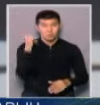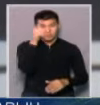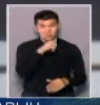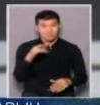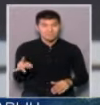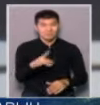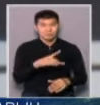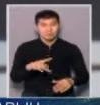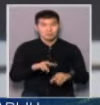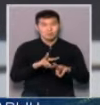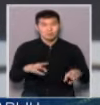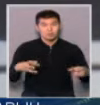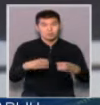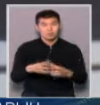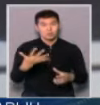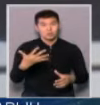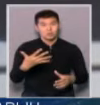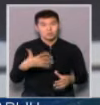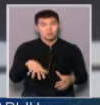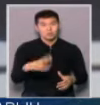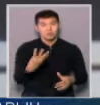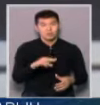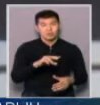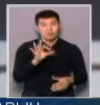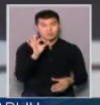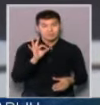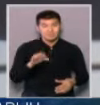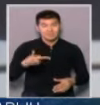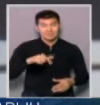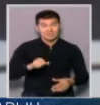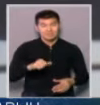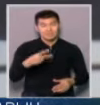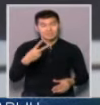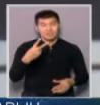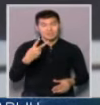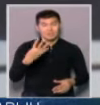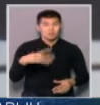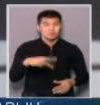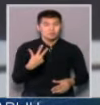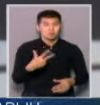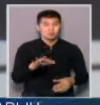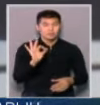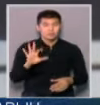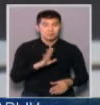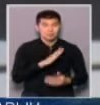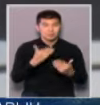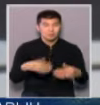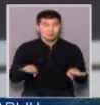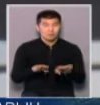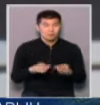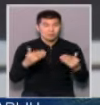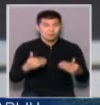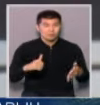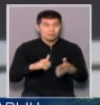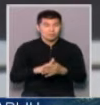республикада өндірілген мұнай көлемін 54% және газ көлемін 43% біздің облыс қамтамасыз етті. Сондай